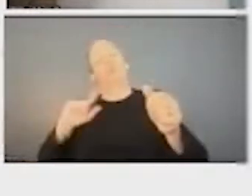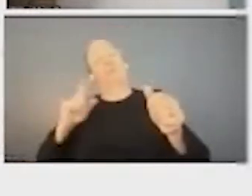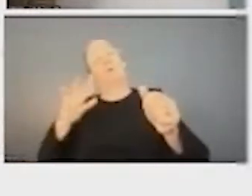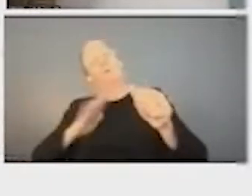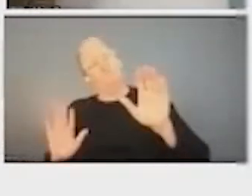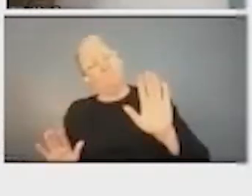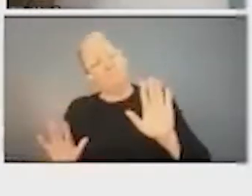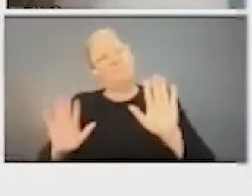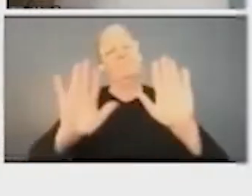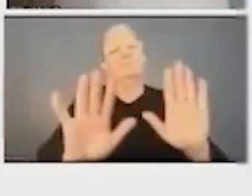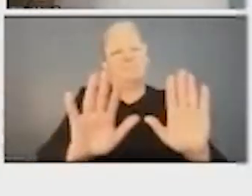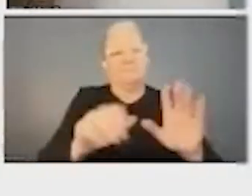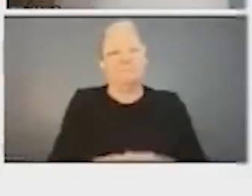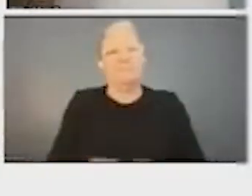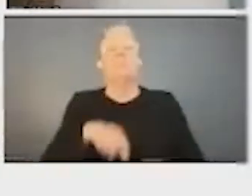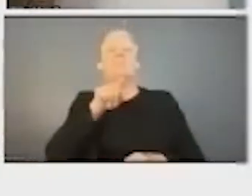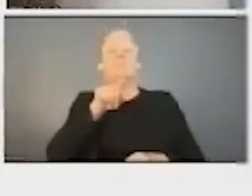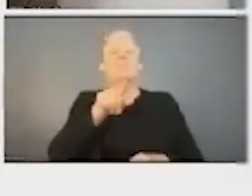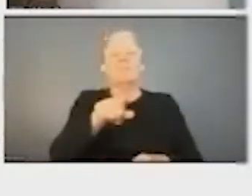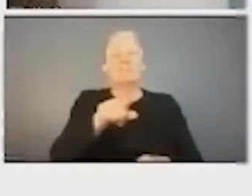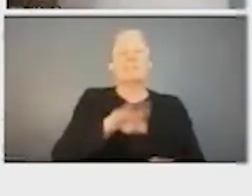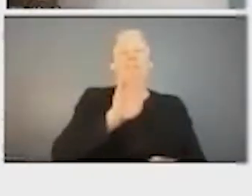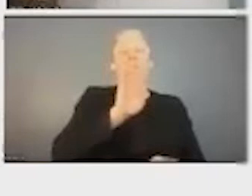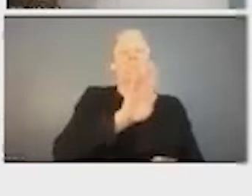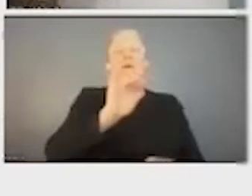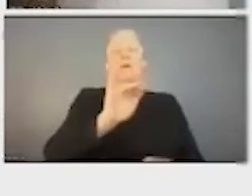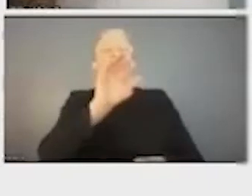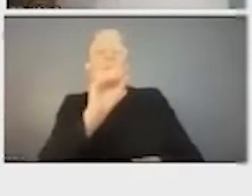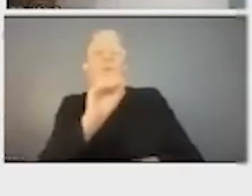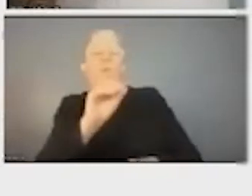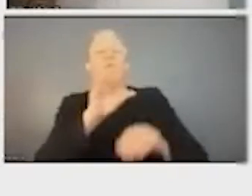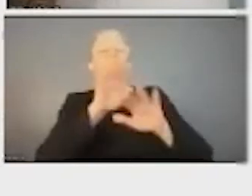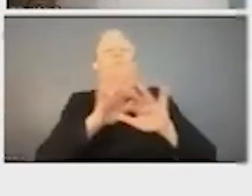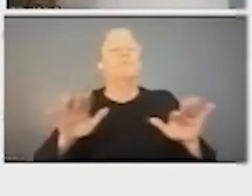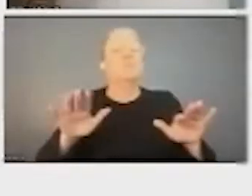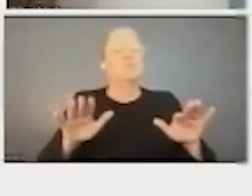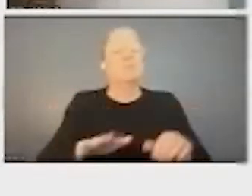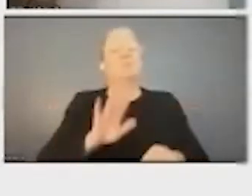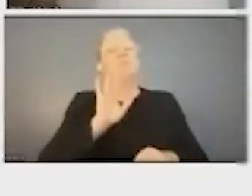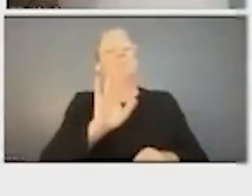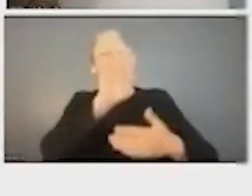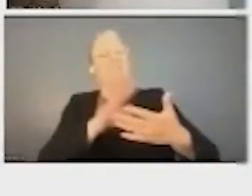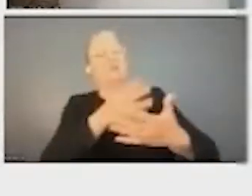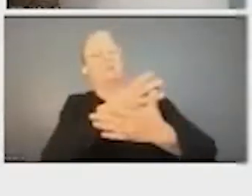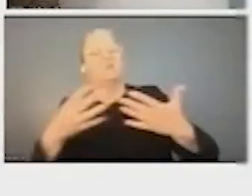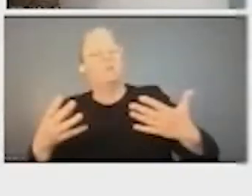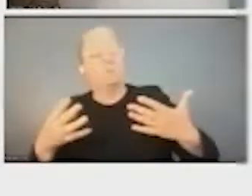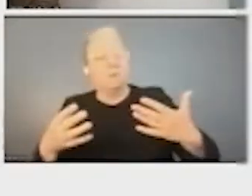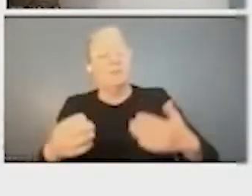علينا أن العالم كله أن يواجه هذه المحنة بكل ثقة واتخاذ قرارات